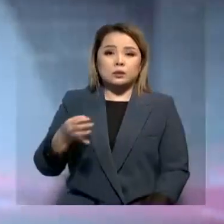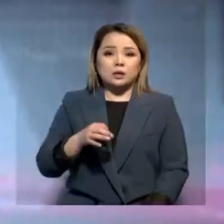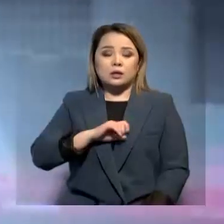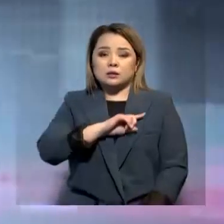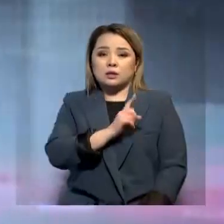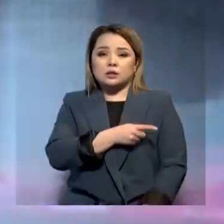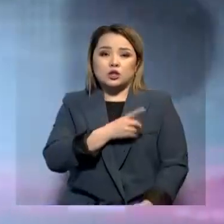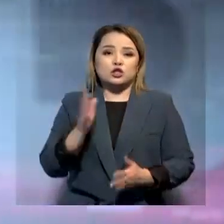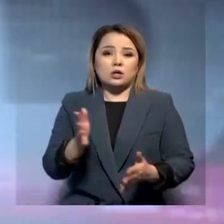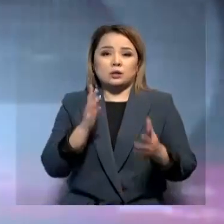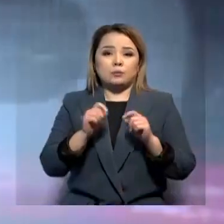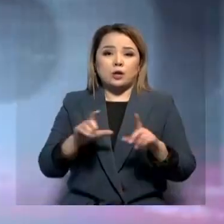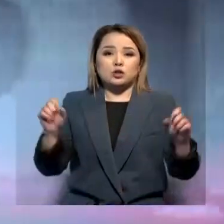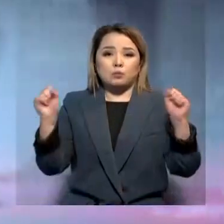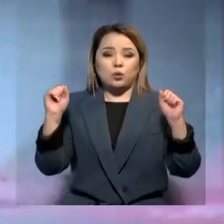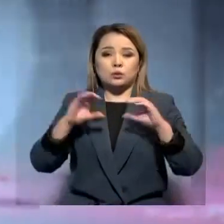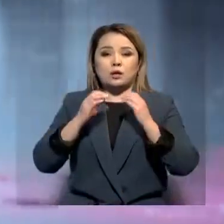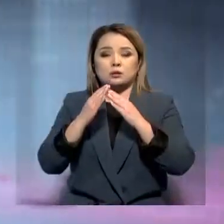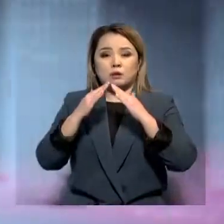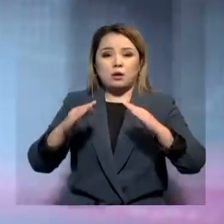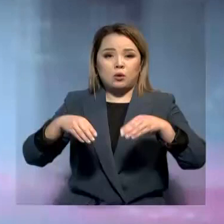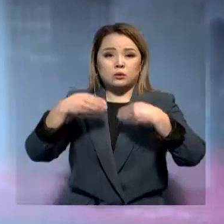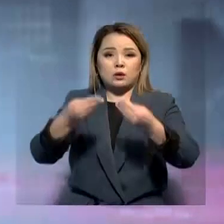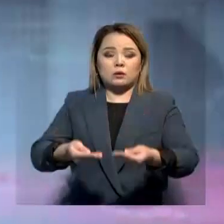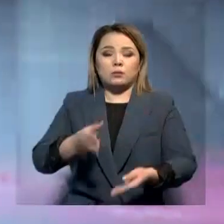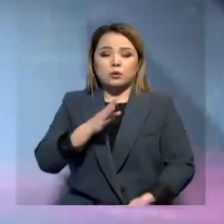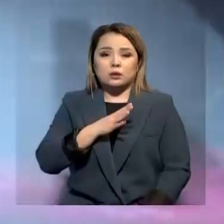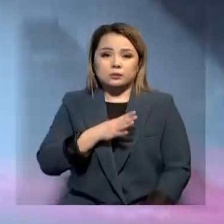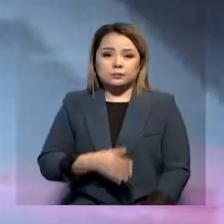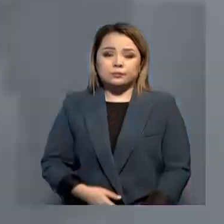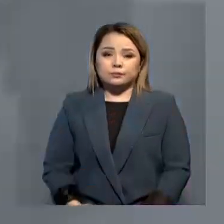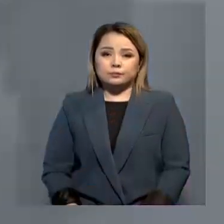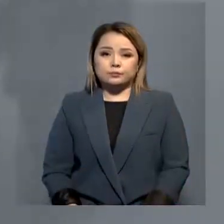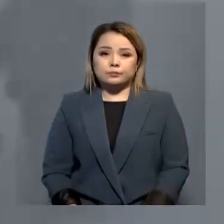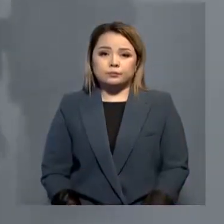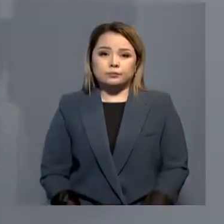облысында қатты желден мектеп спорт залының шатыры ұшып кеткен.